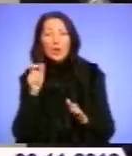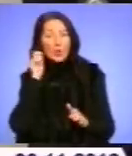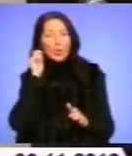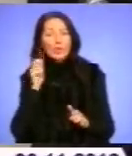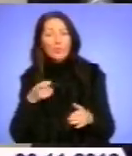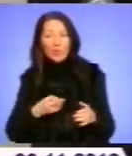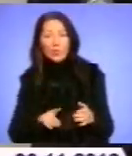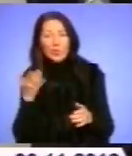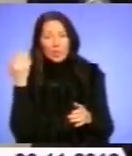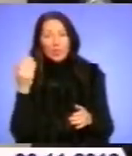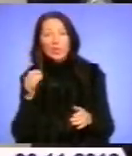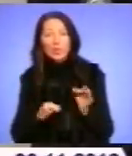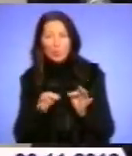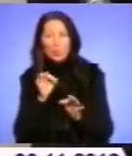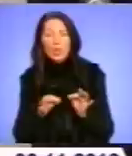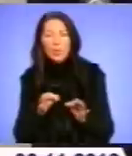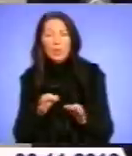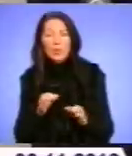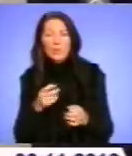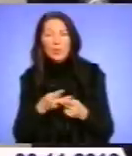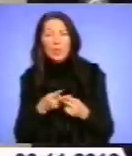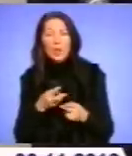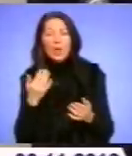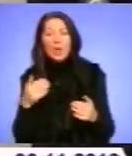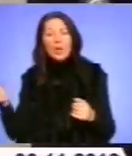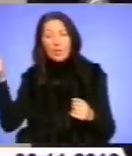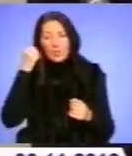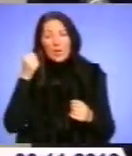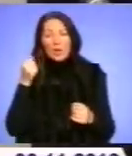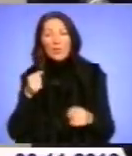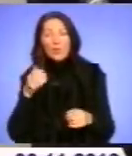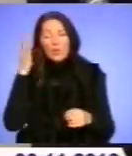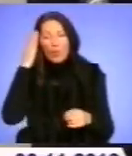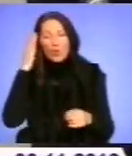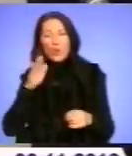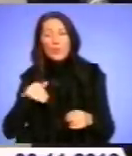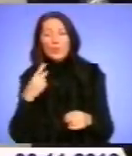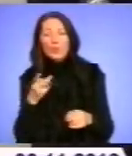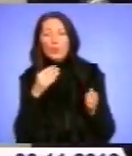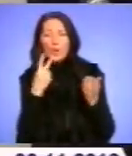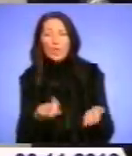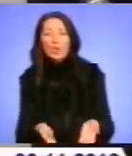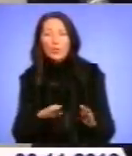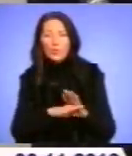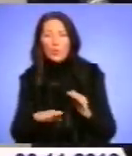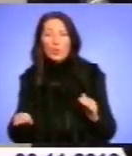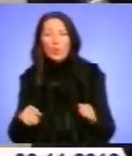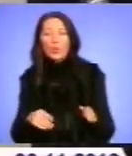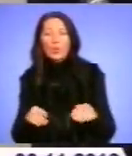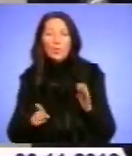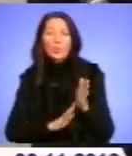судимий, наніс удари руками в голову потерпілому, після чого кинув його до підлоги і продовжив наносити